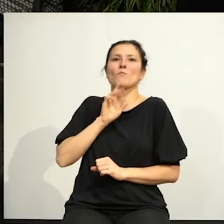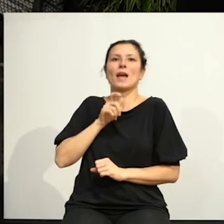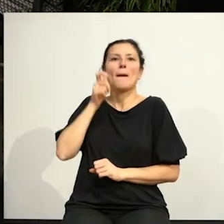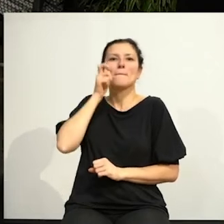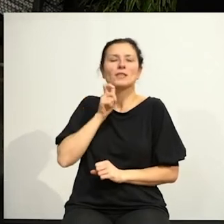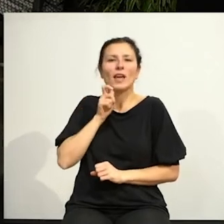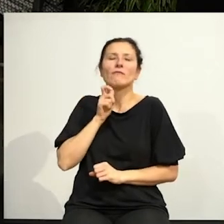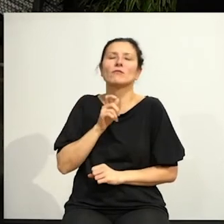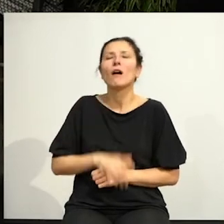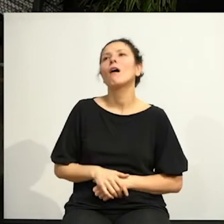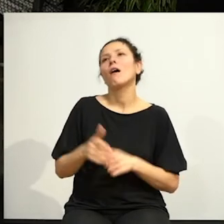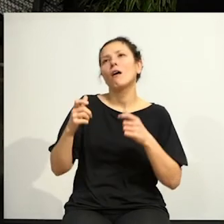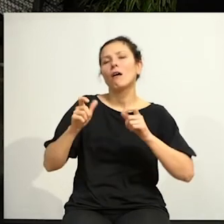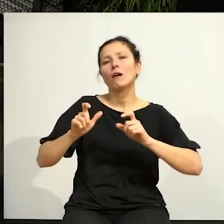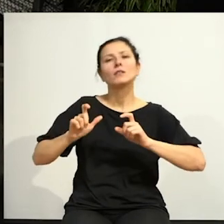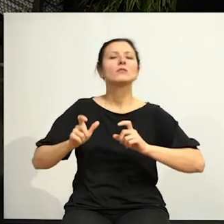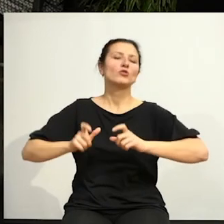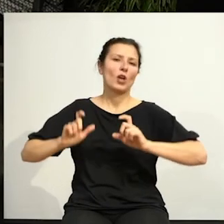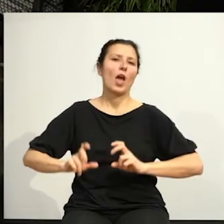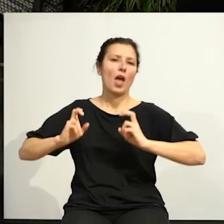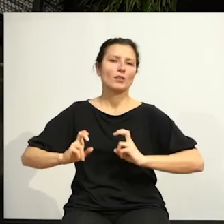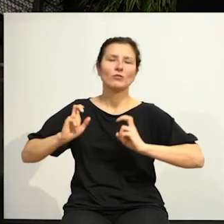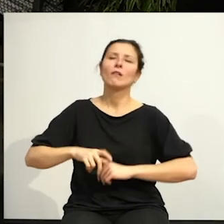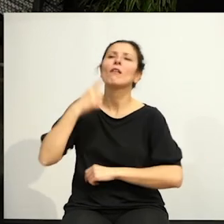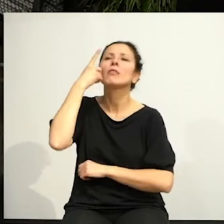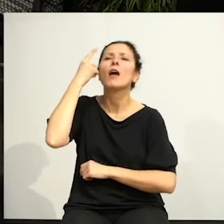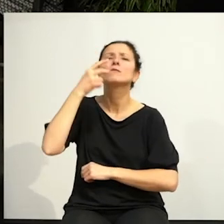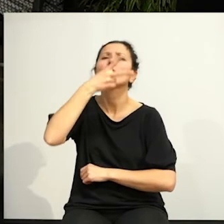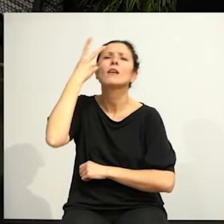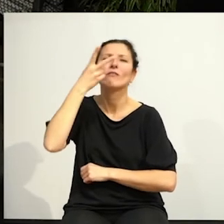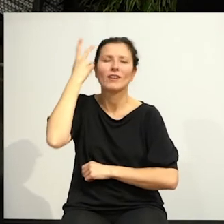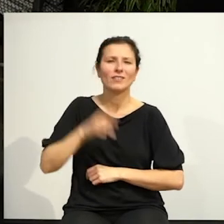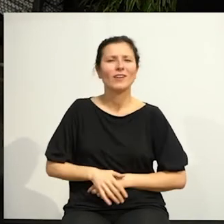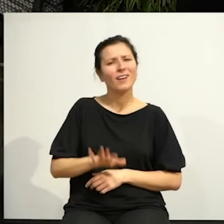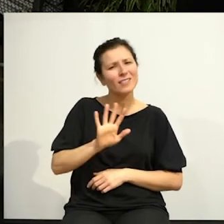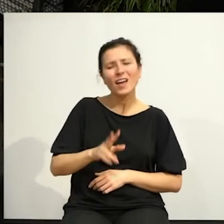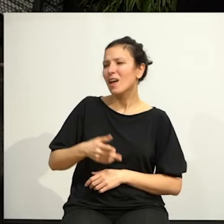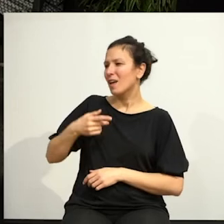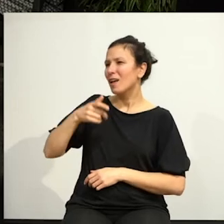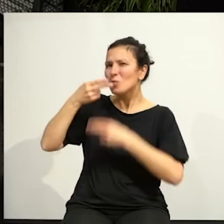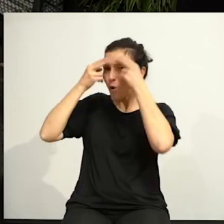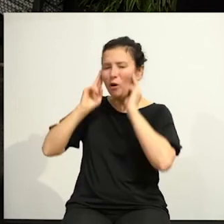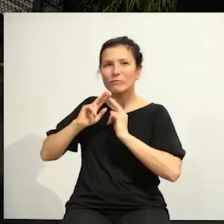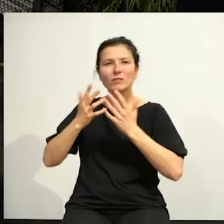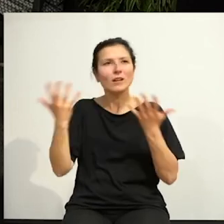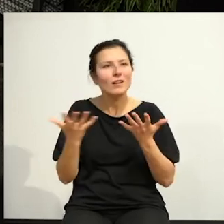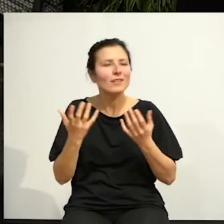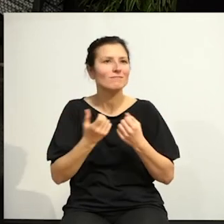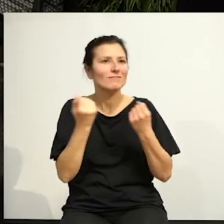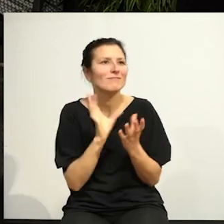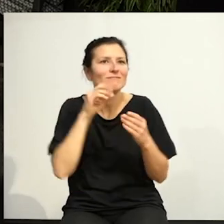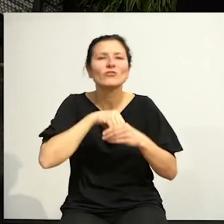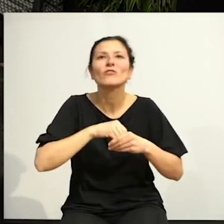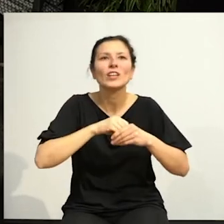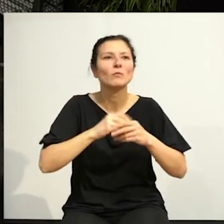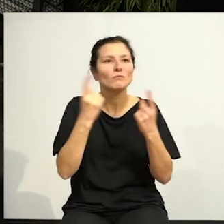siedzi i tęskni do Litwy po prostu, tak? Norwid jednak bardziej zaangażowany był w to, co nowoczesne, a wydaje mi się, że taka